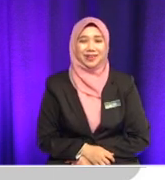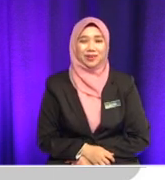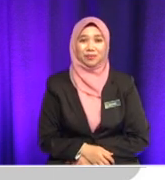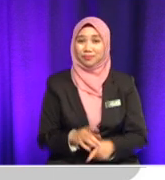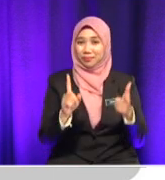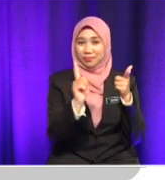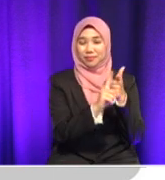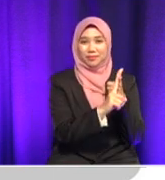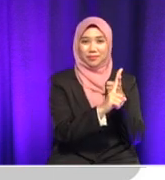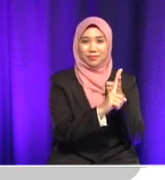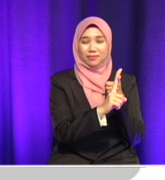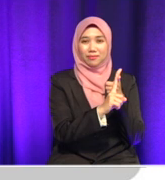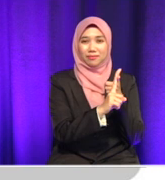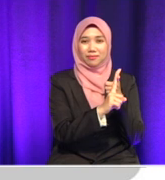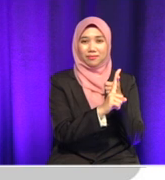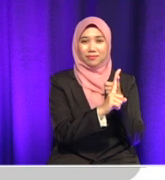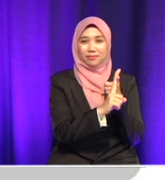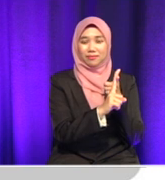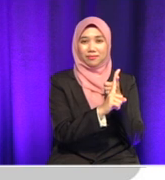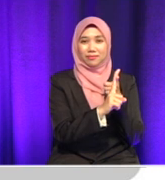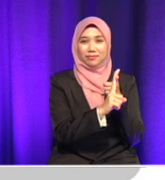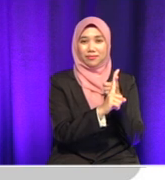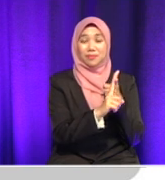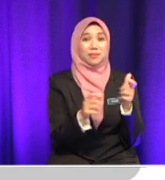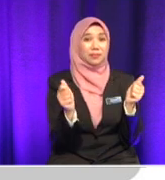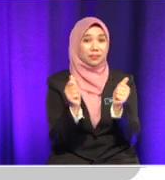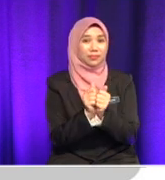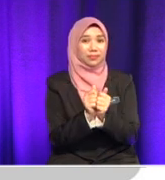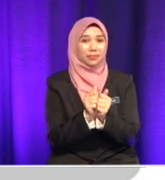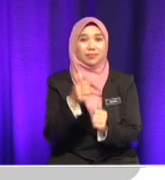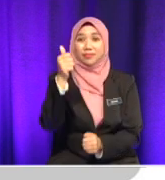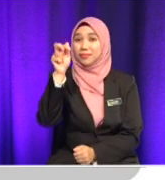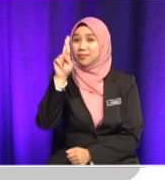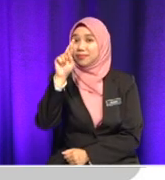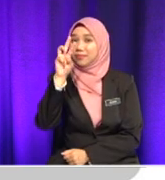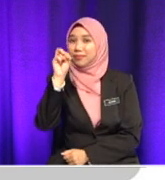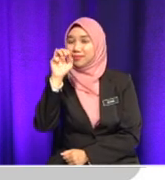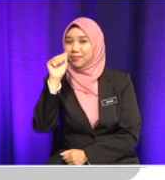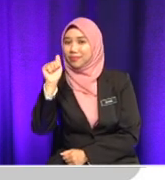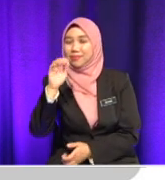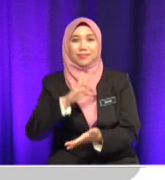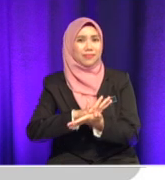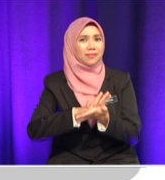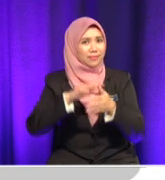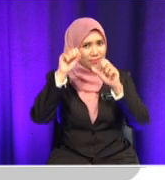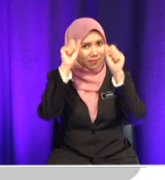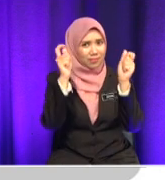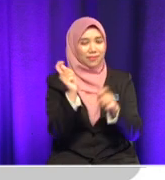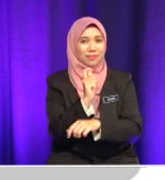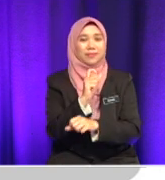seterusnya kita berkenalan dengan Arman dari esky alam